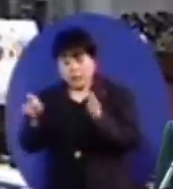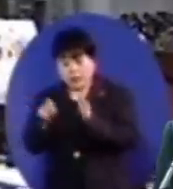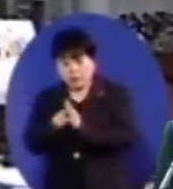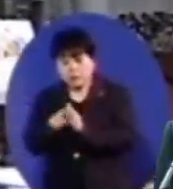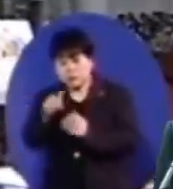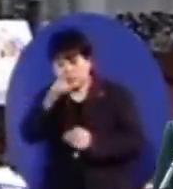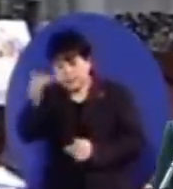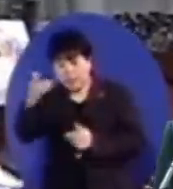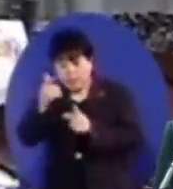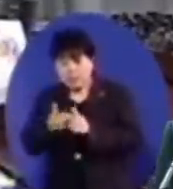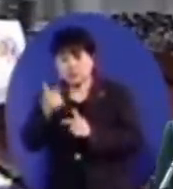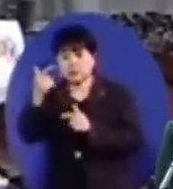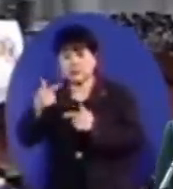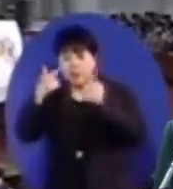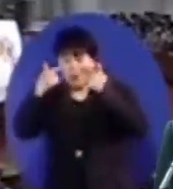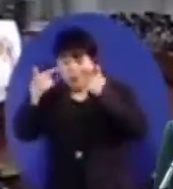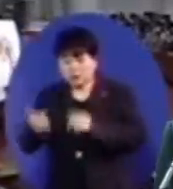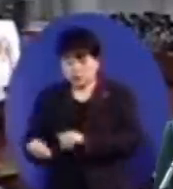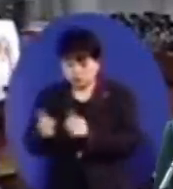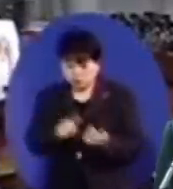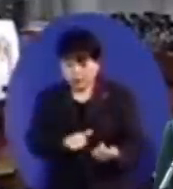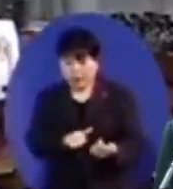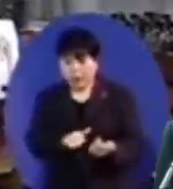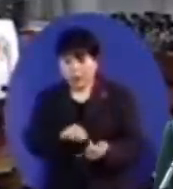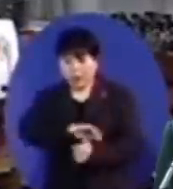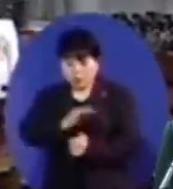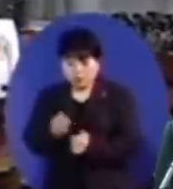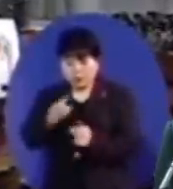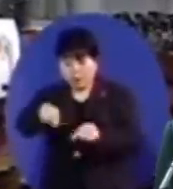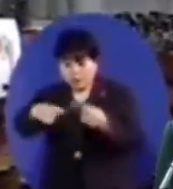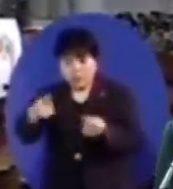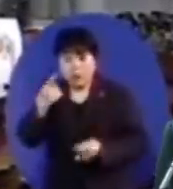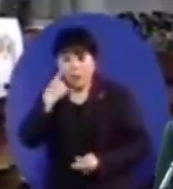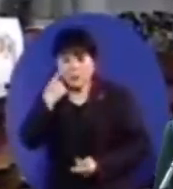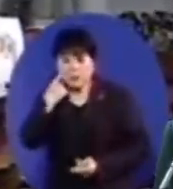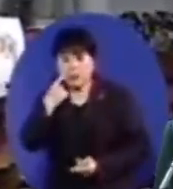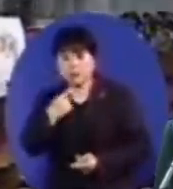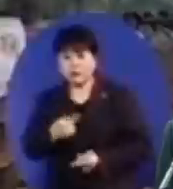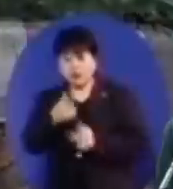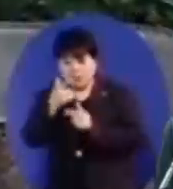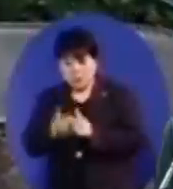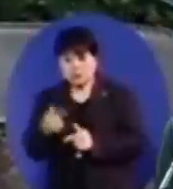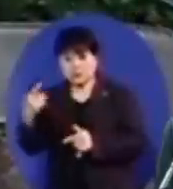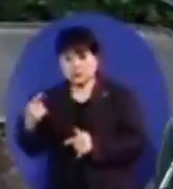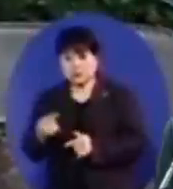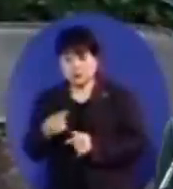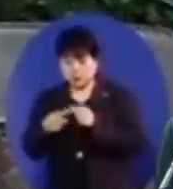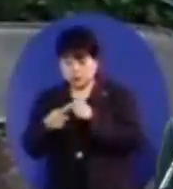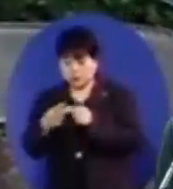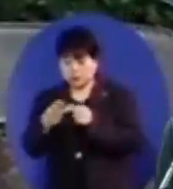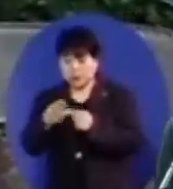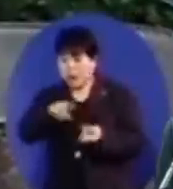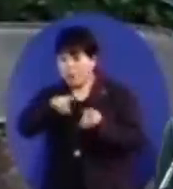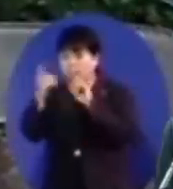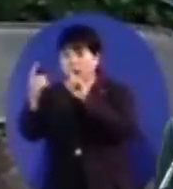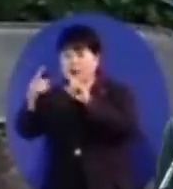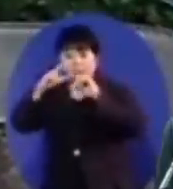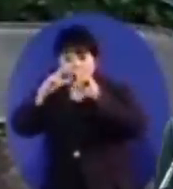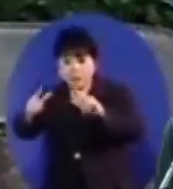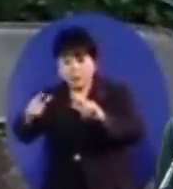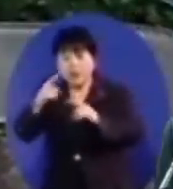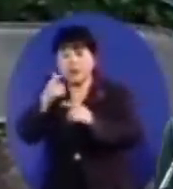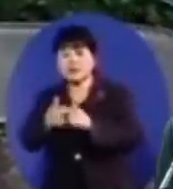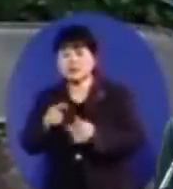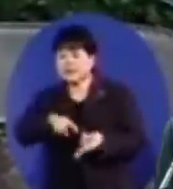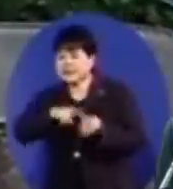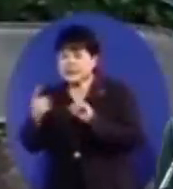있습니까? 예수님이 확실히 죽어서 무덤에 들어가는 것을 보았는데 그 예수님이 사흘 만에 부활하셨다고 하니까